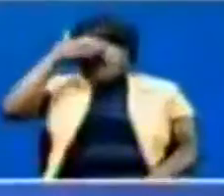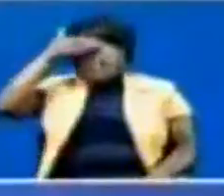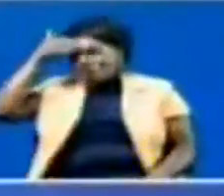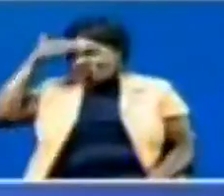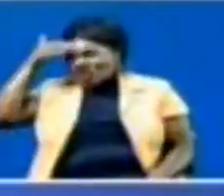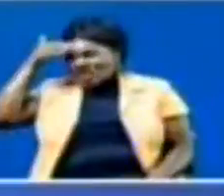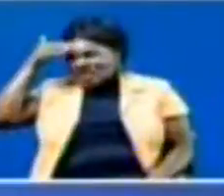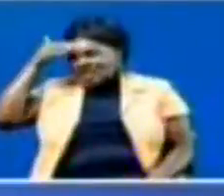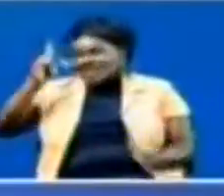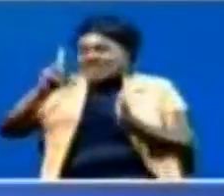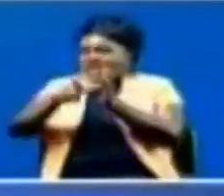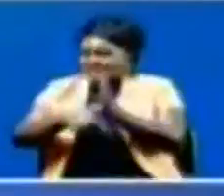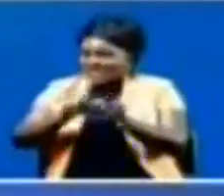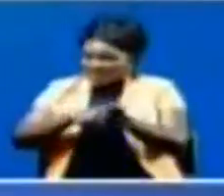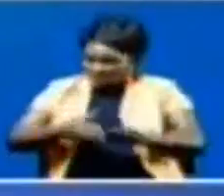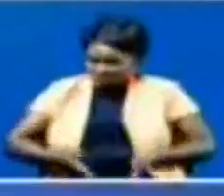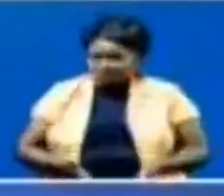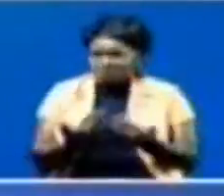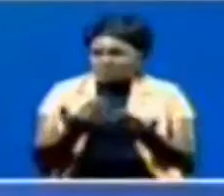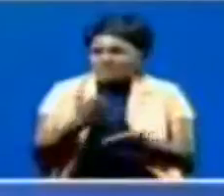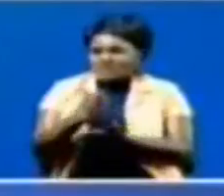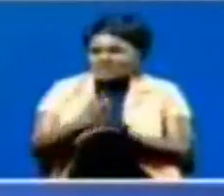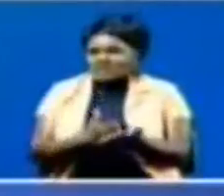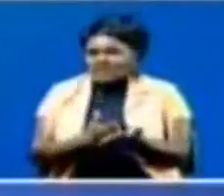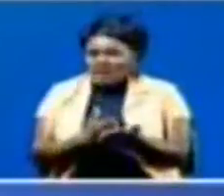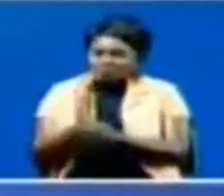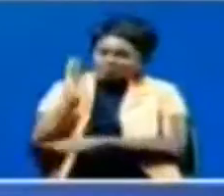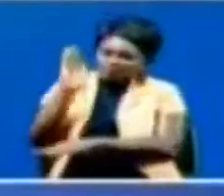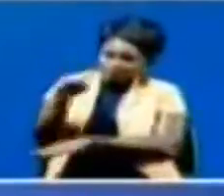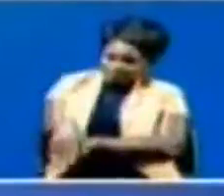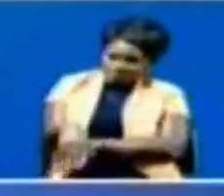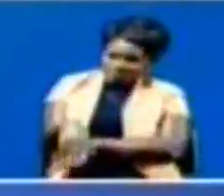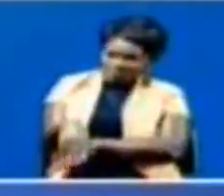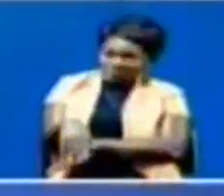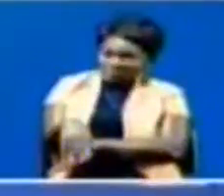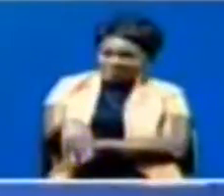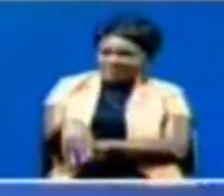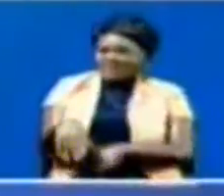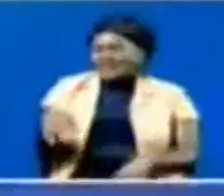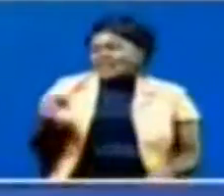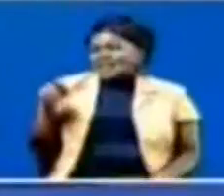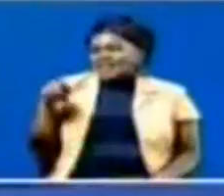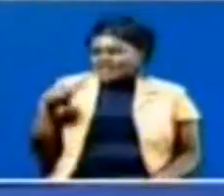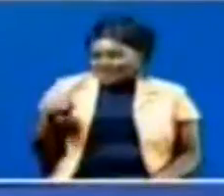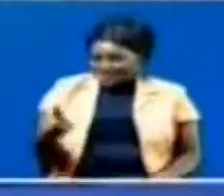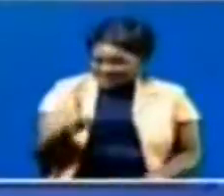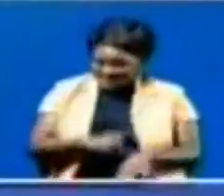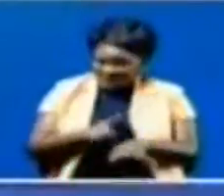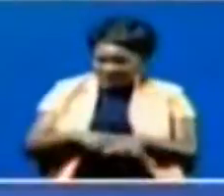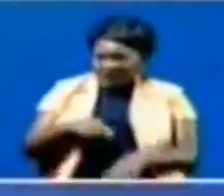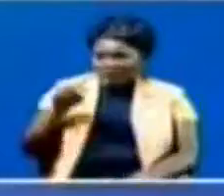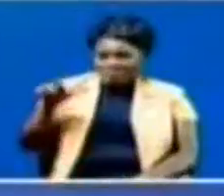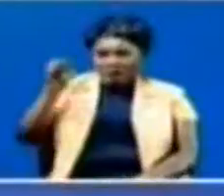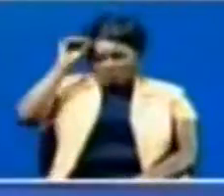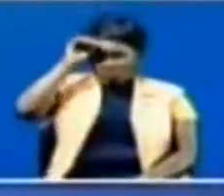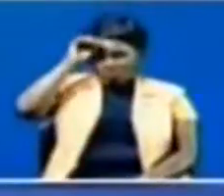kama akija kimzalisha yule, zingine zitakuwa saa 12. Sasa yeye katika maoni yao